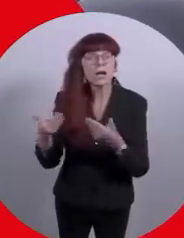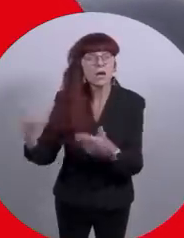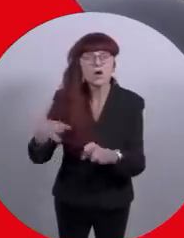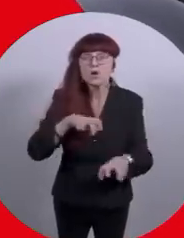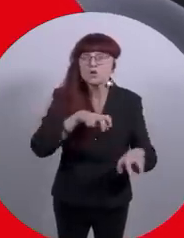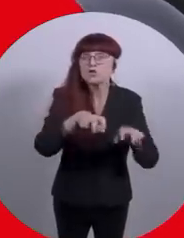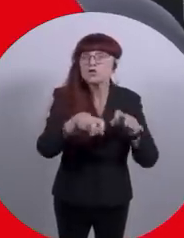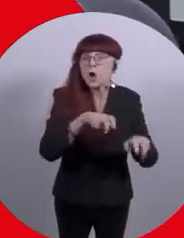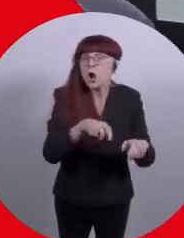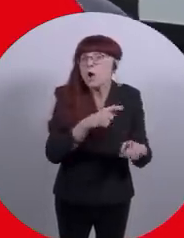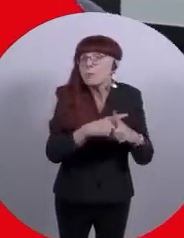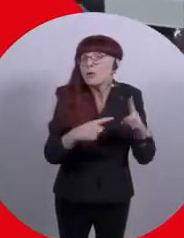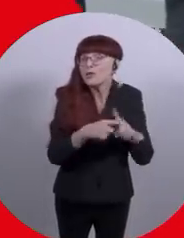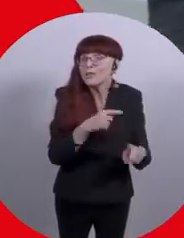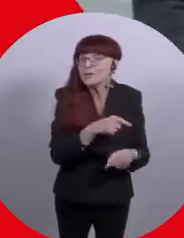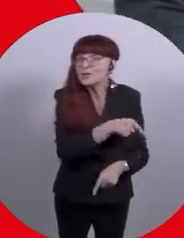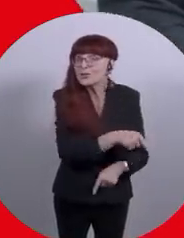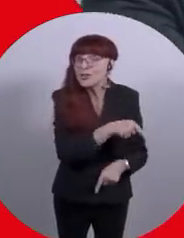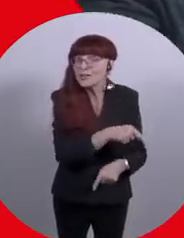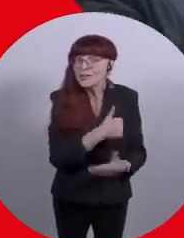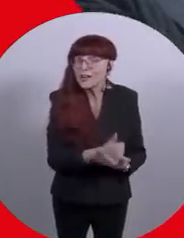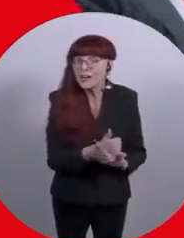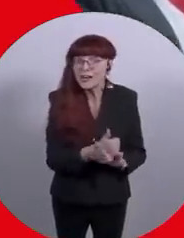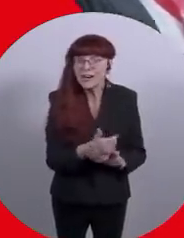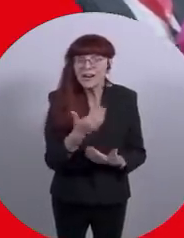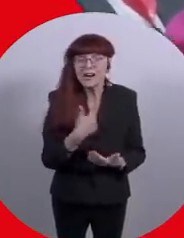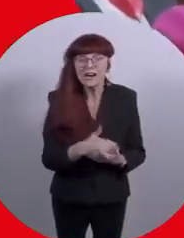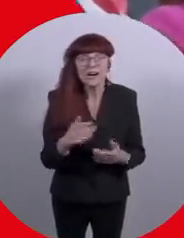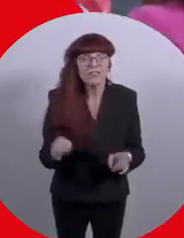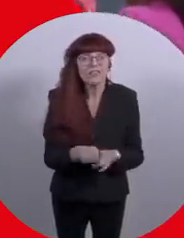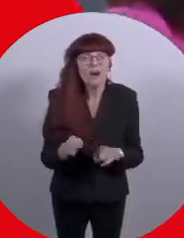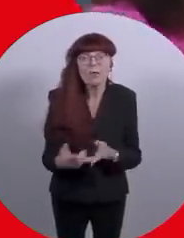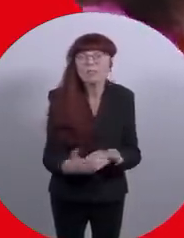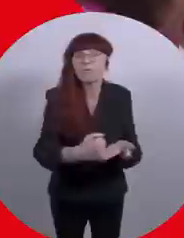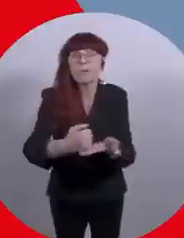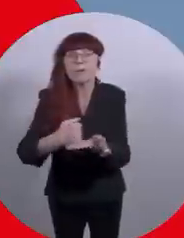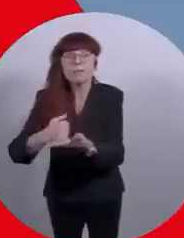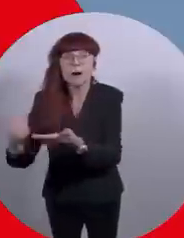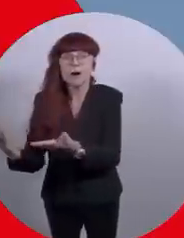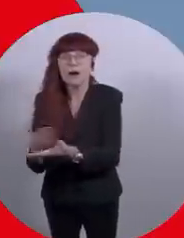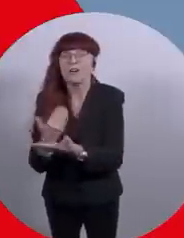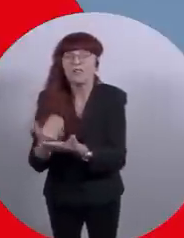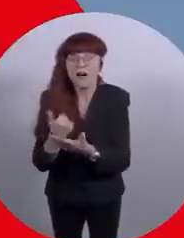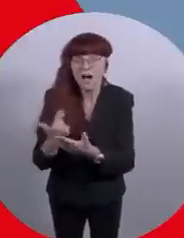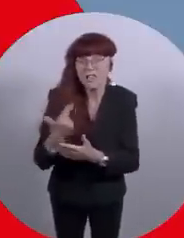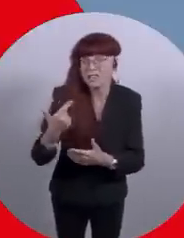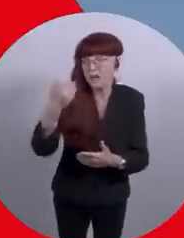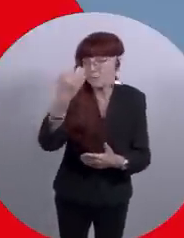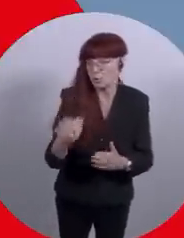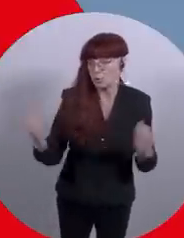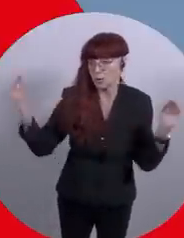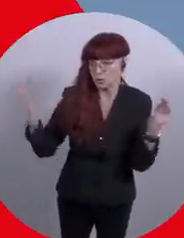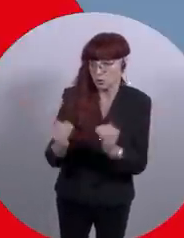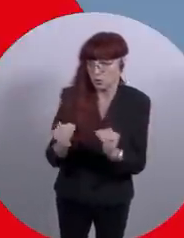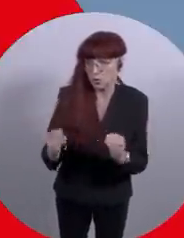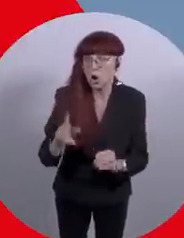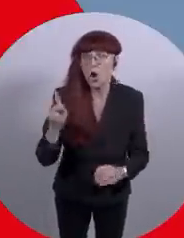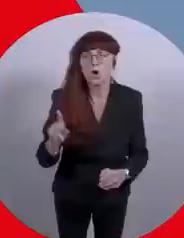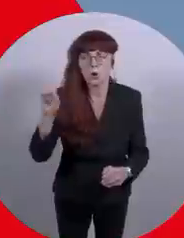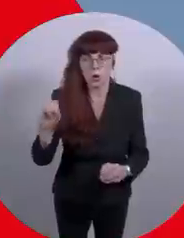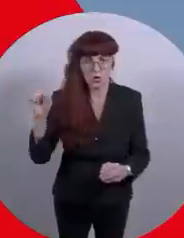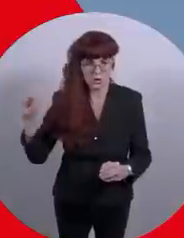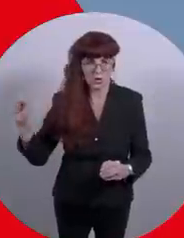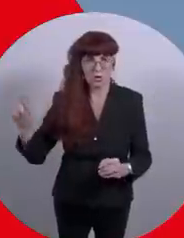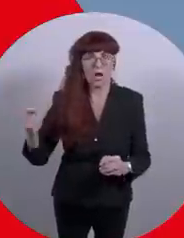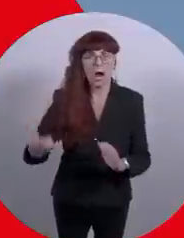steuerpolitischen Geschenke wie man die köstrogen schon wieder zwei Prozent gekürzt haben über zwei Johann lang alleine Steuergeschenk